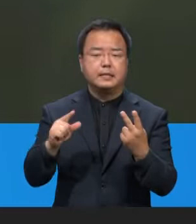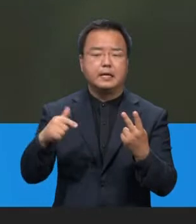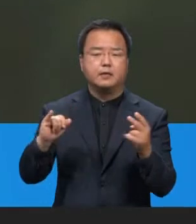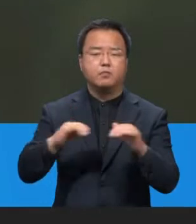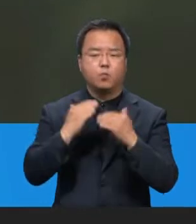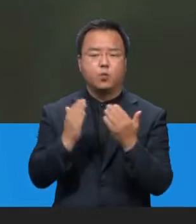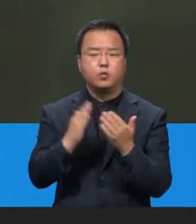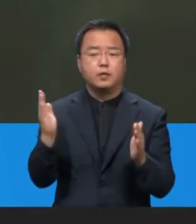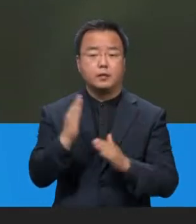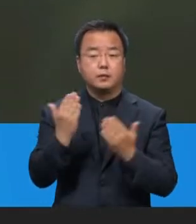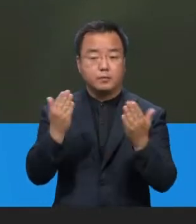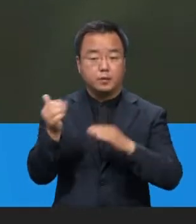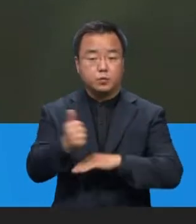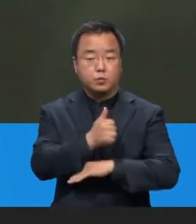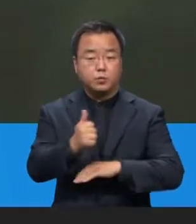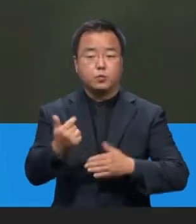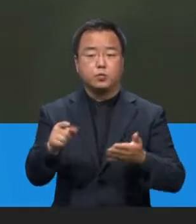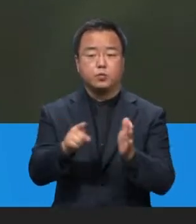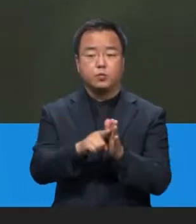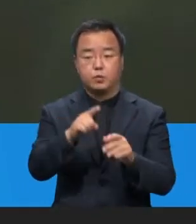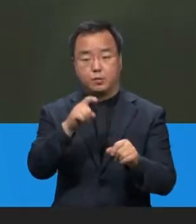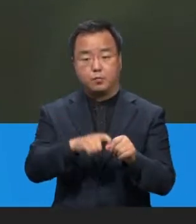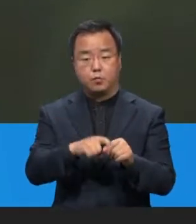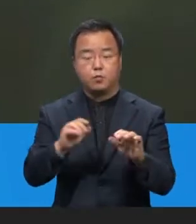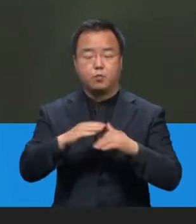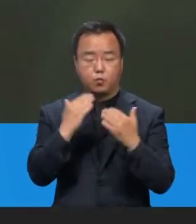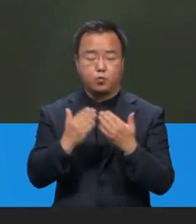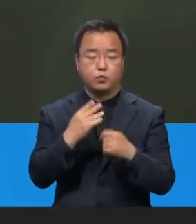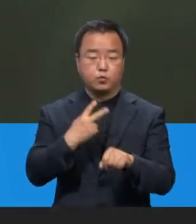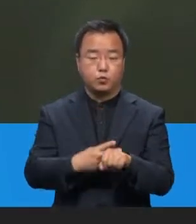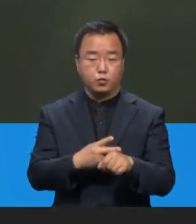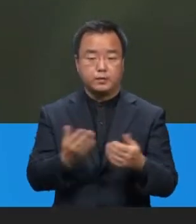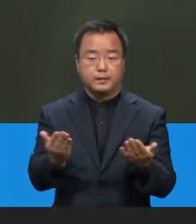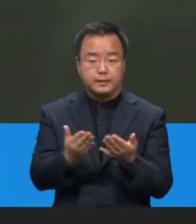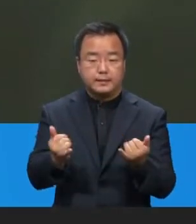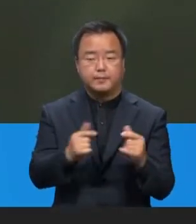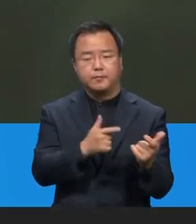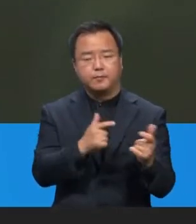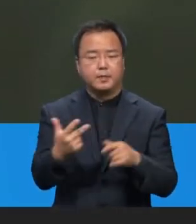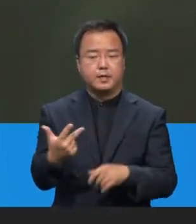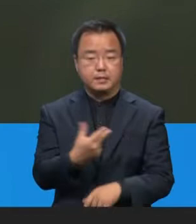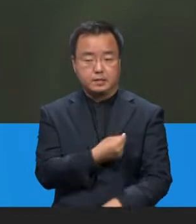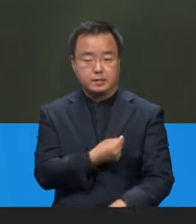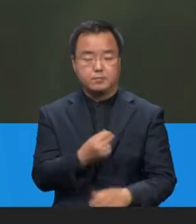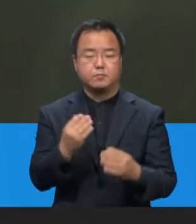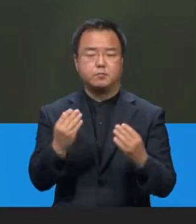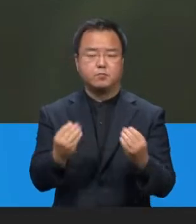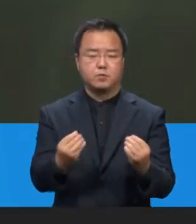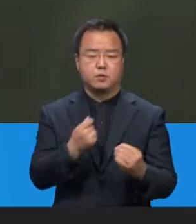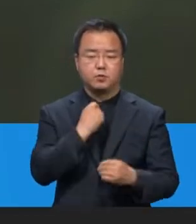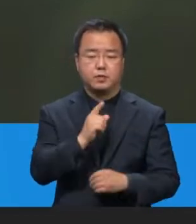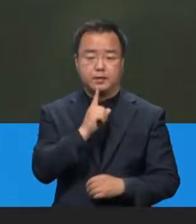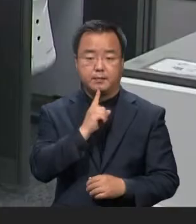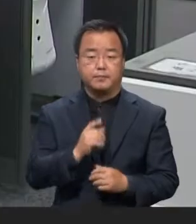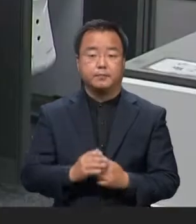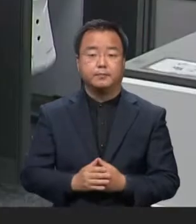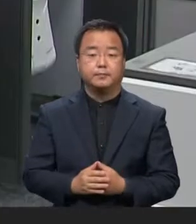앞서 모든 교직원의 대한 백신 접종을 마치 겠다는 계획입니다 서진석 기자가 보도합니다